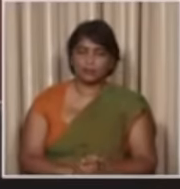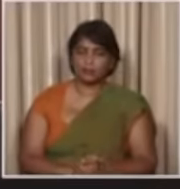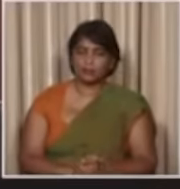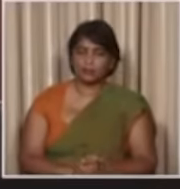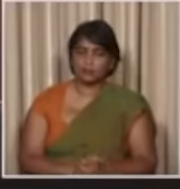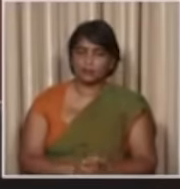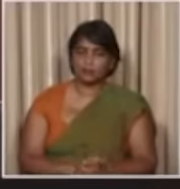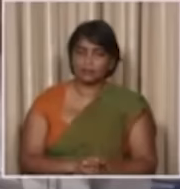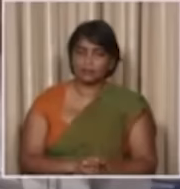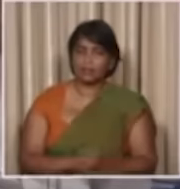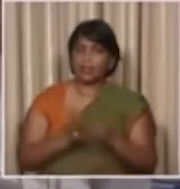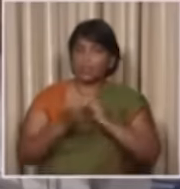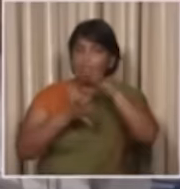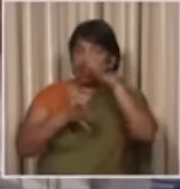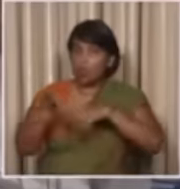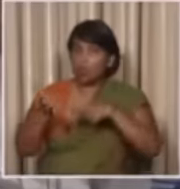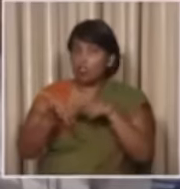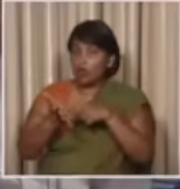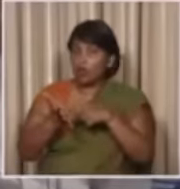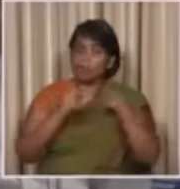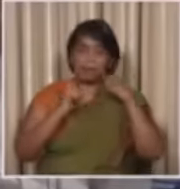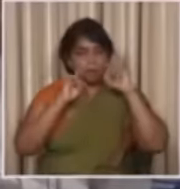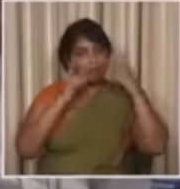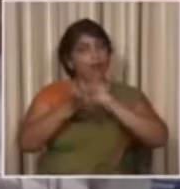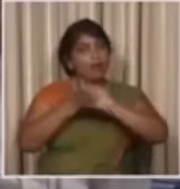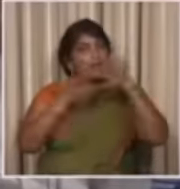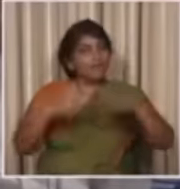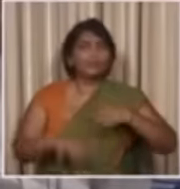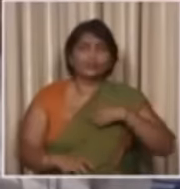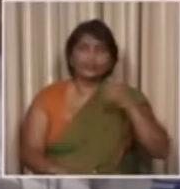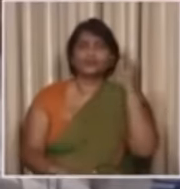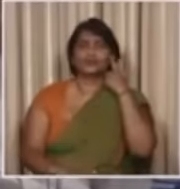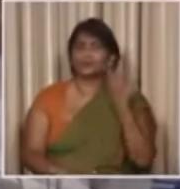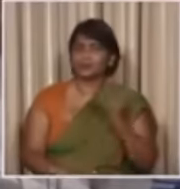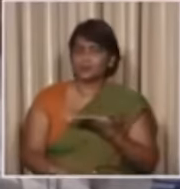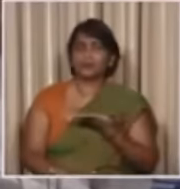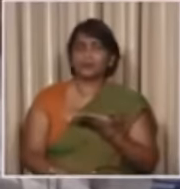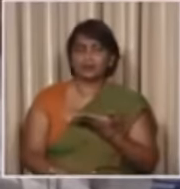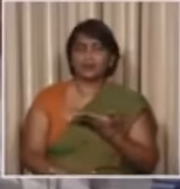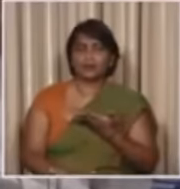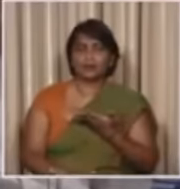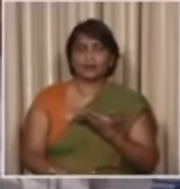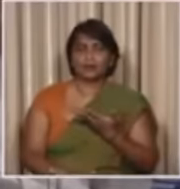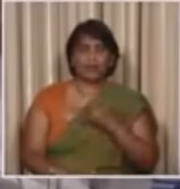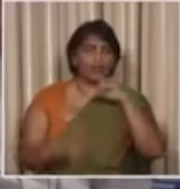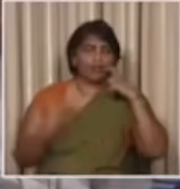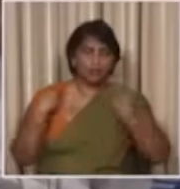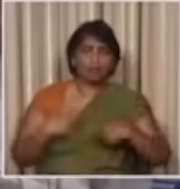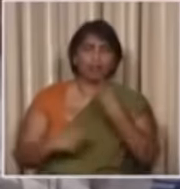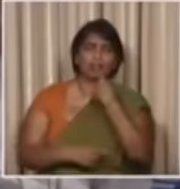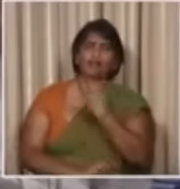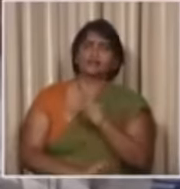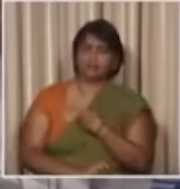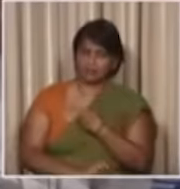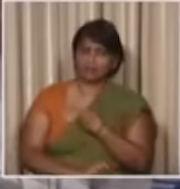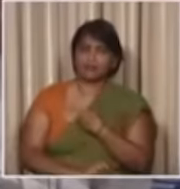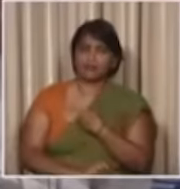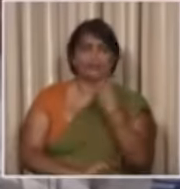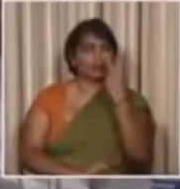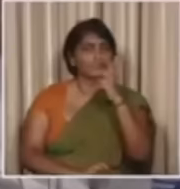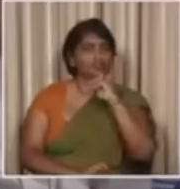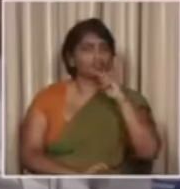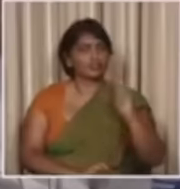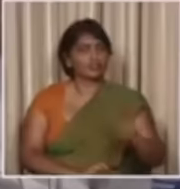කිරියලමතුමා. ඒක අපි දන්නේ නැහැ. නමුත් තීන්දුව ලියලා තියෙන බව අපි දන්නවා. හොඳයි. හරි. මොකද නීති මඩර්මතුමා එයා අපිට කිව්වා two judges